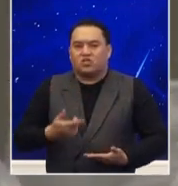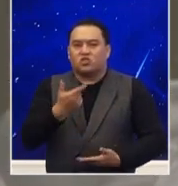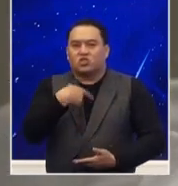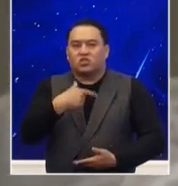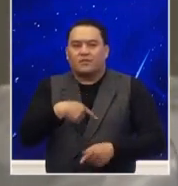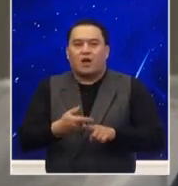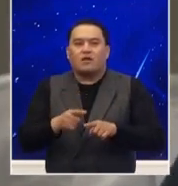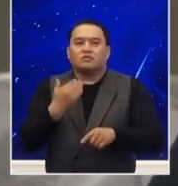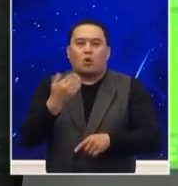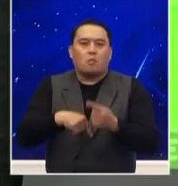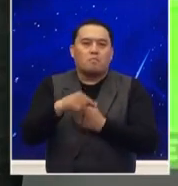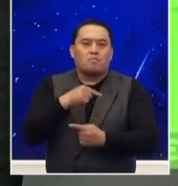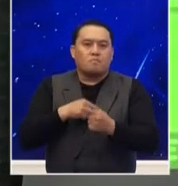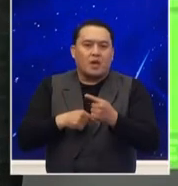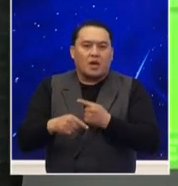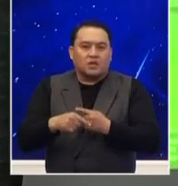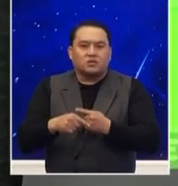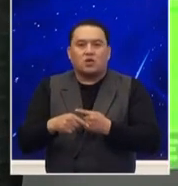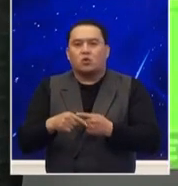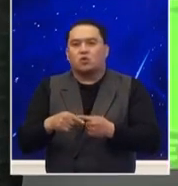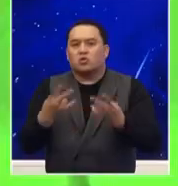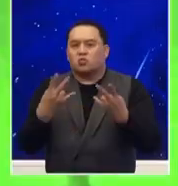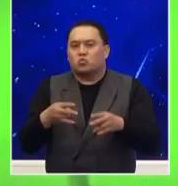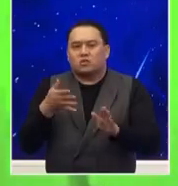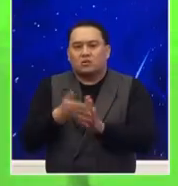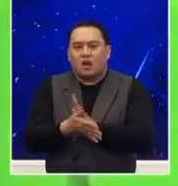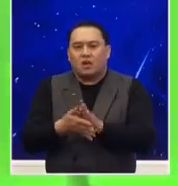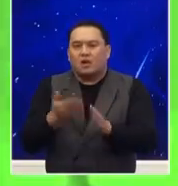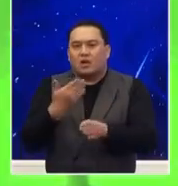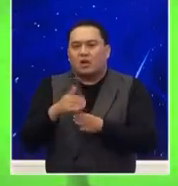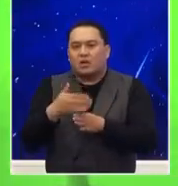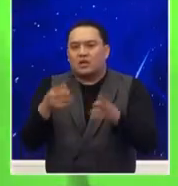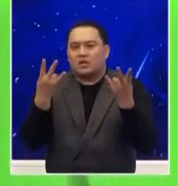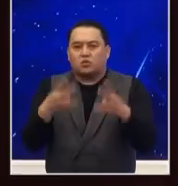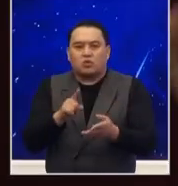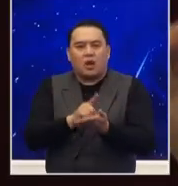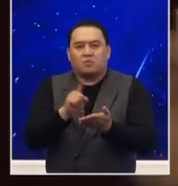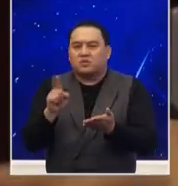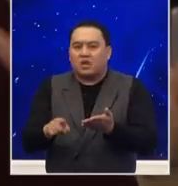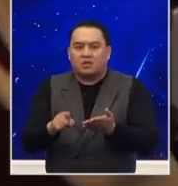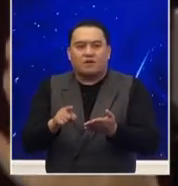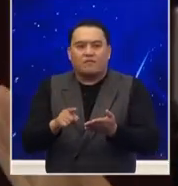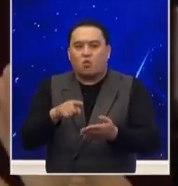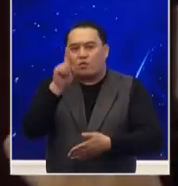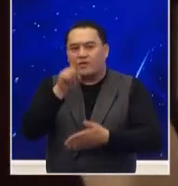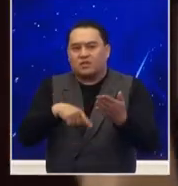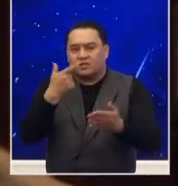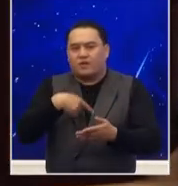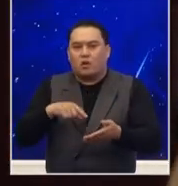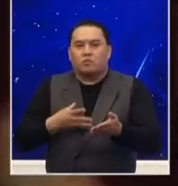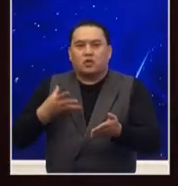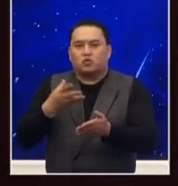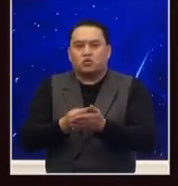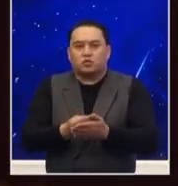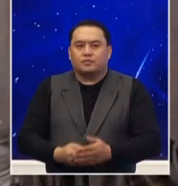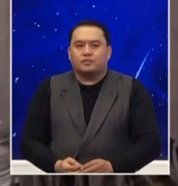Для этого, по словам бизнес-наставников, стоит избегать ненужных трат и не брать кредитные обязательства, если нет уверенности в своей